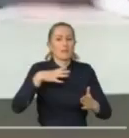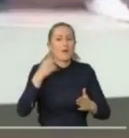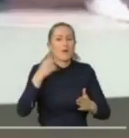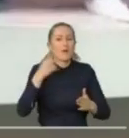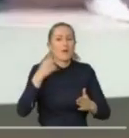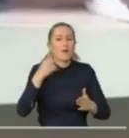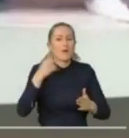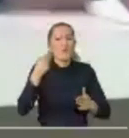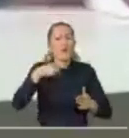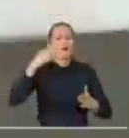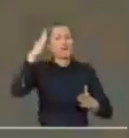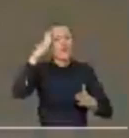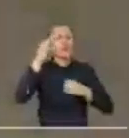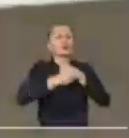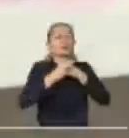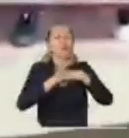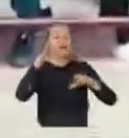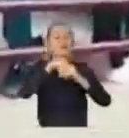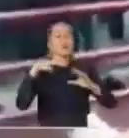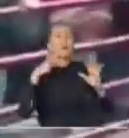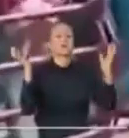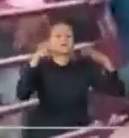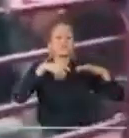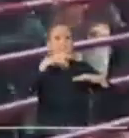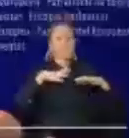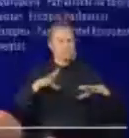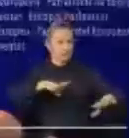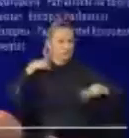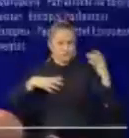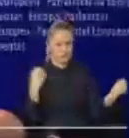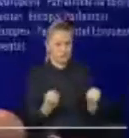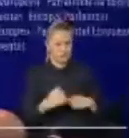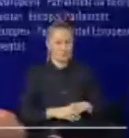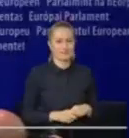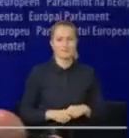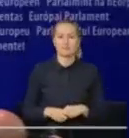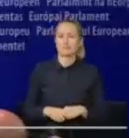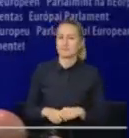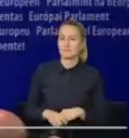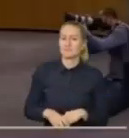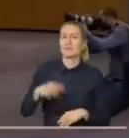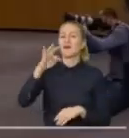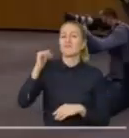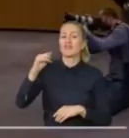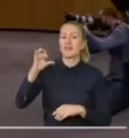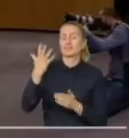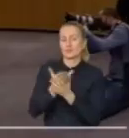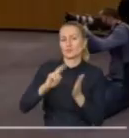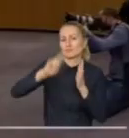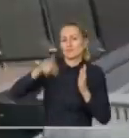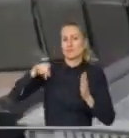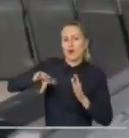studenci uczestniczyli w zebraniu, które miało bardzo burzliwy przebieg. Fidesz opuszcza grupę Europejskiej Partii